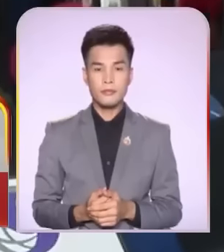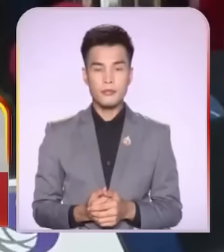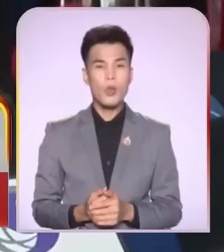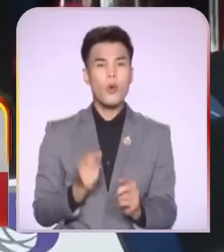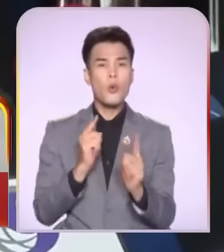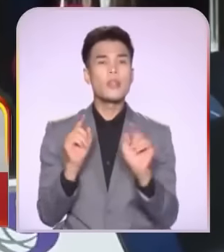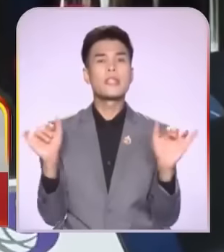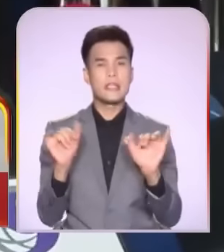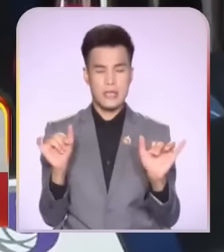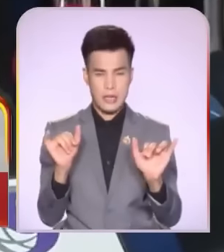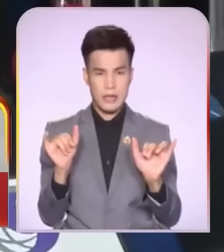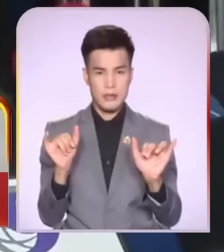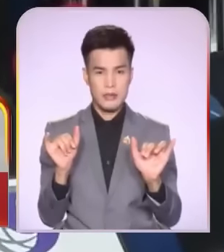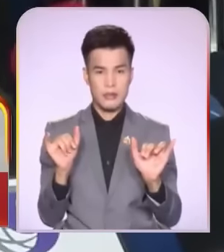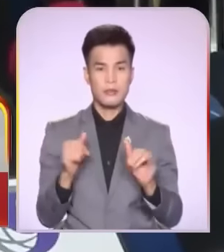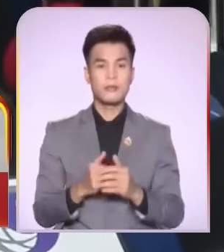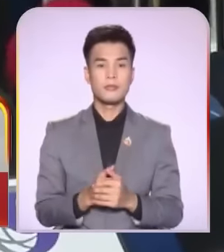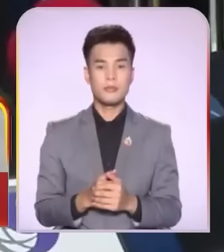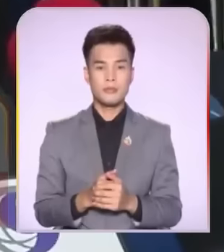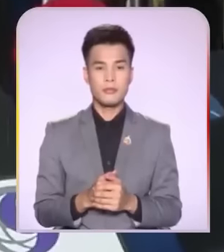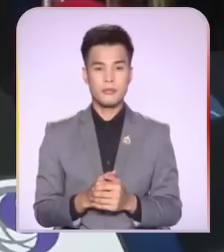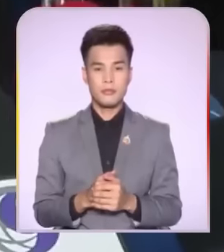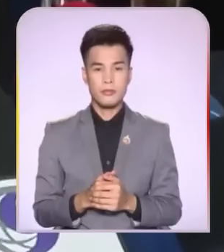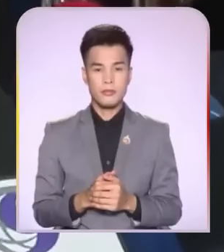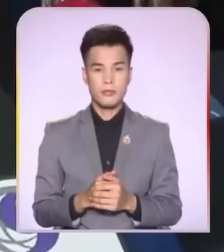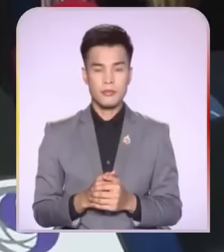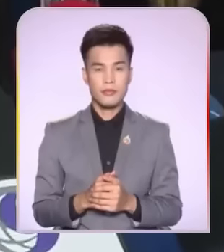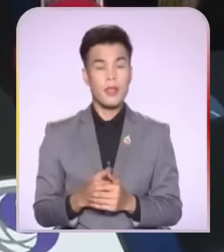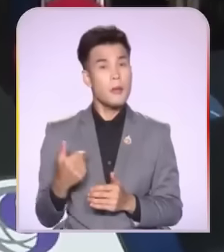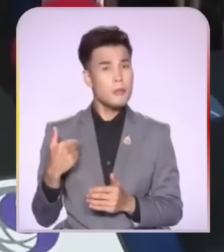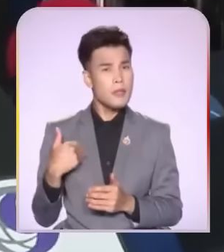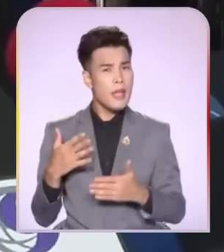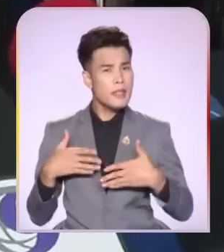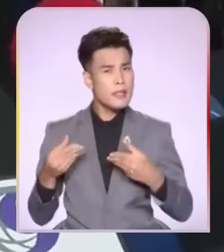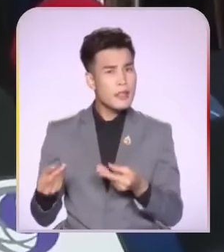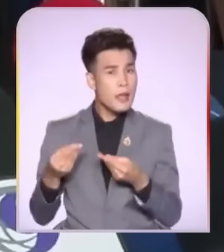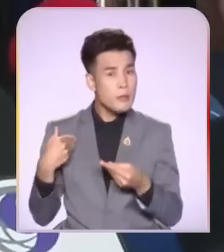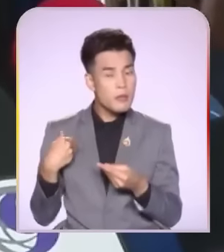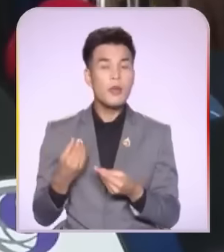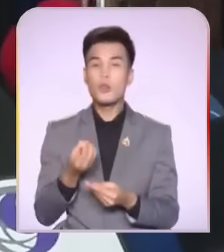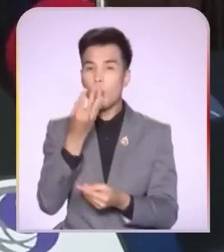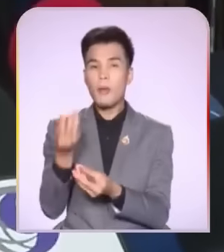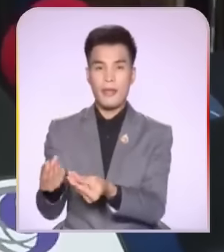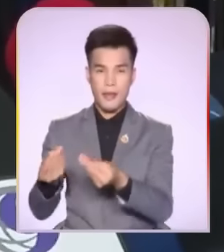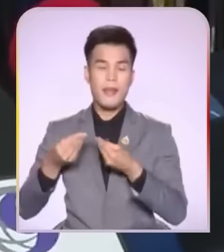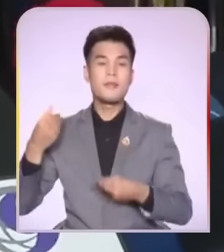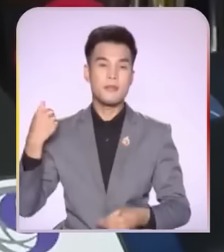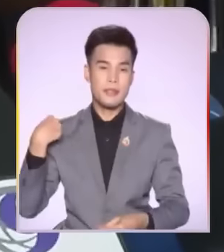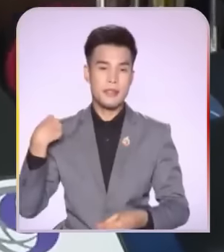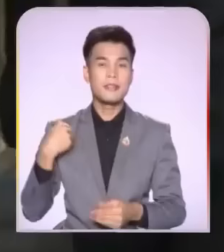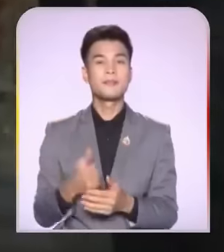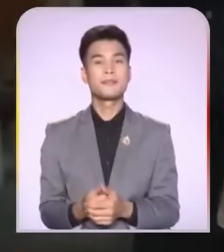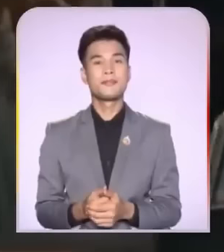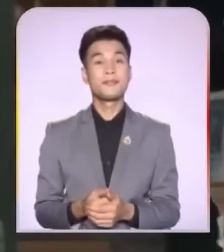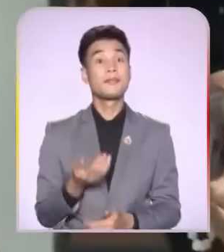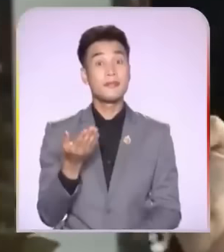ได้คุยเลยค่ะไม่ได้คุยเลย แล้วได้แสดงความยินดีอะไรไหมคะเพราะเห็นว่า ท่านมีส่งดอกไม้มาค่ะ